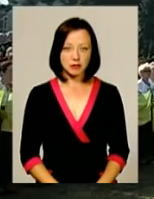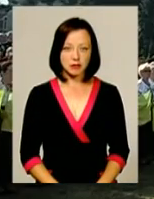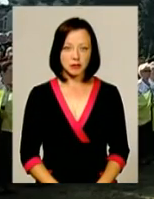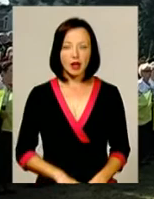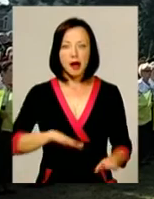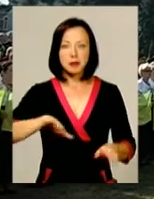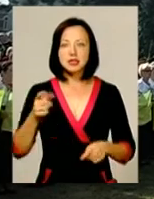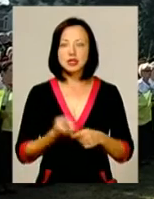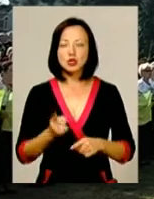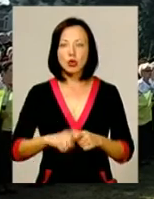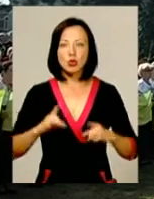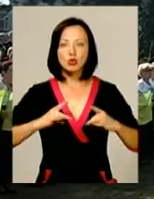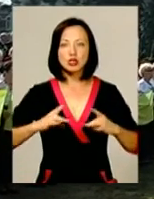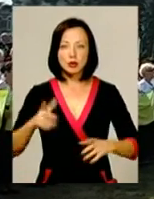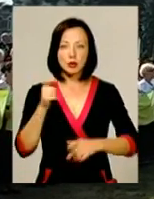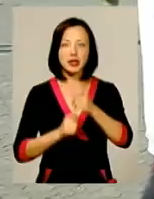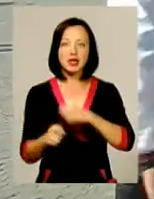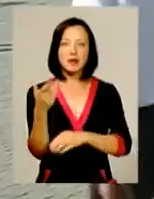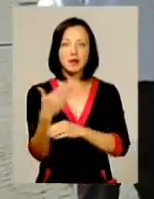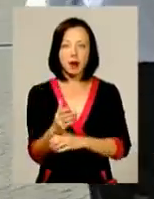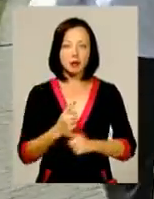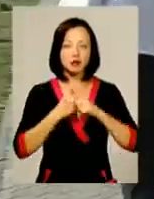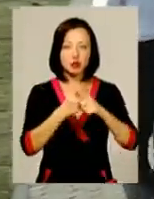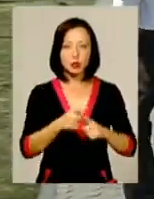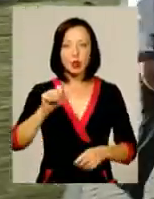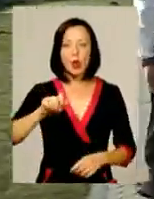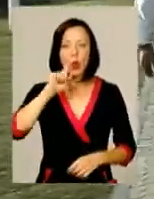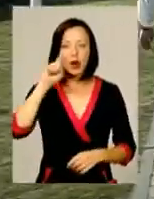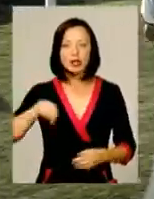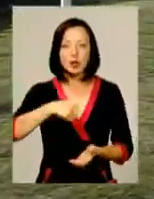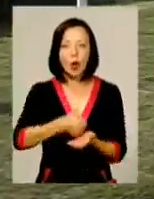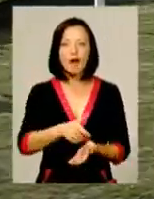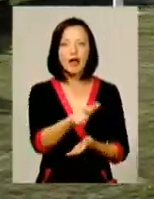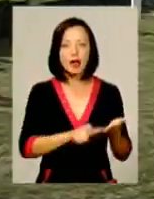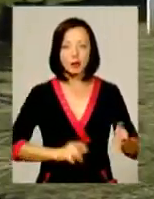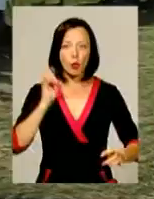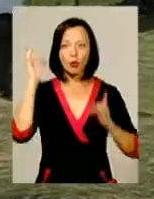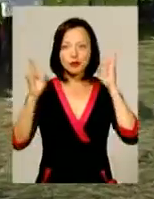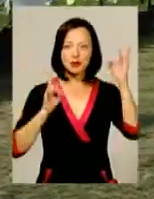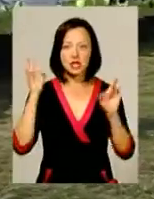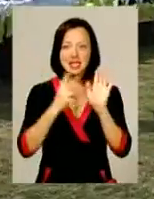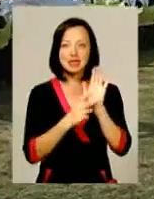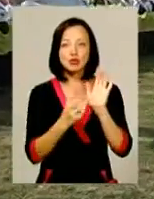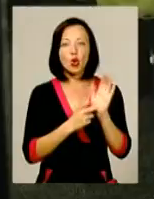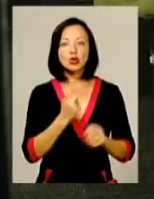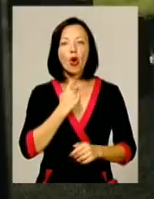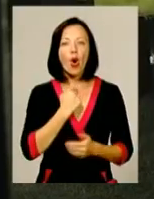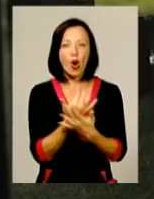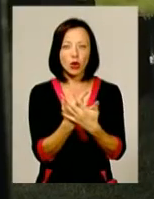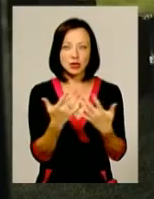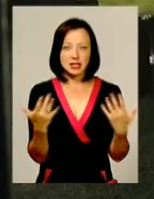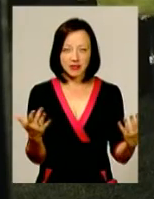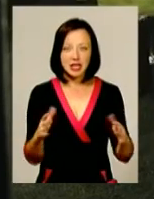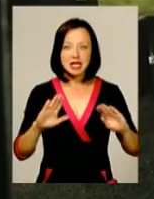І після цього урочисто підняли прапор під супровід українського гімну. Він цьогоріч пролунав у 700 голосів. Акапельно